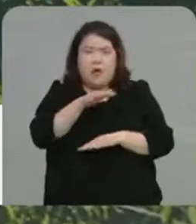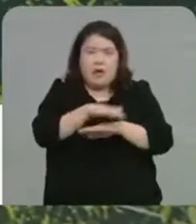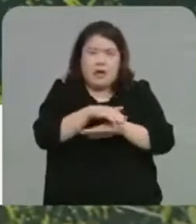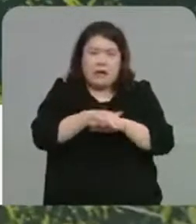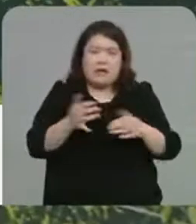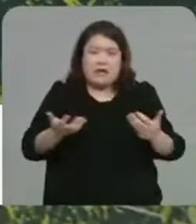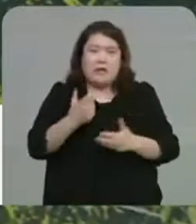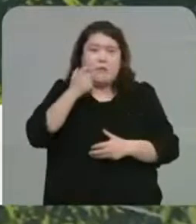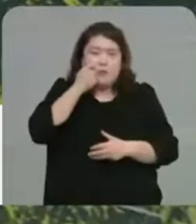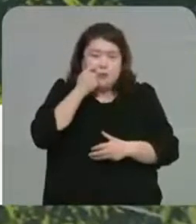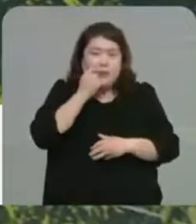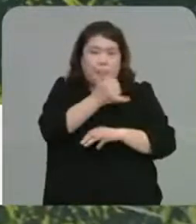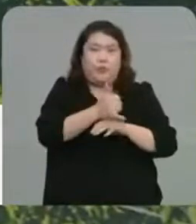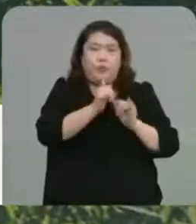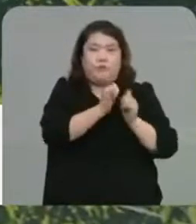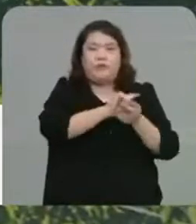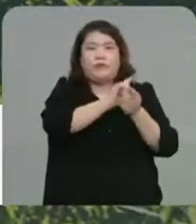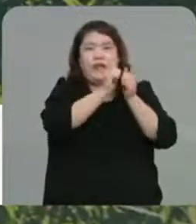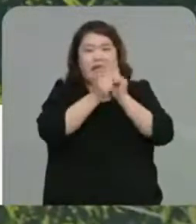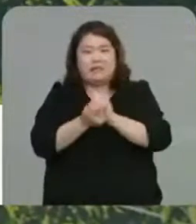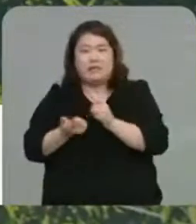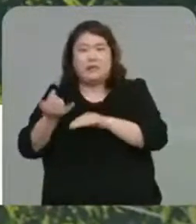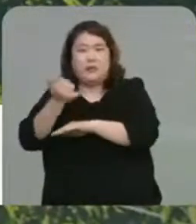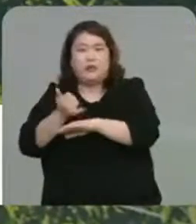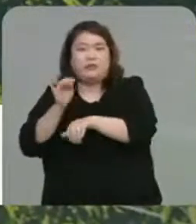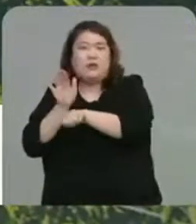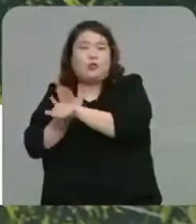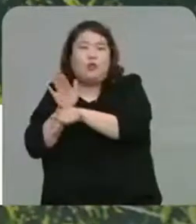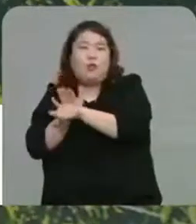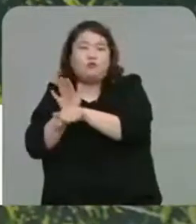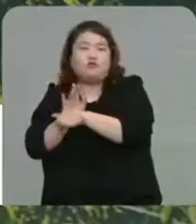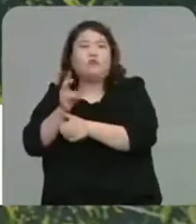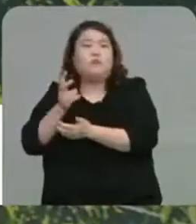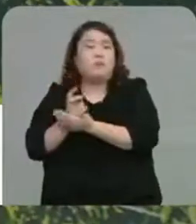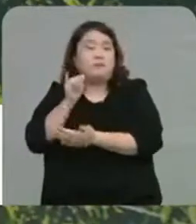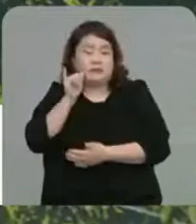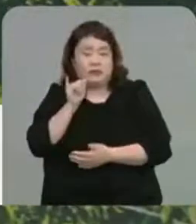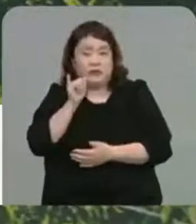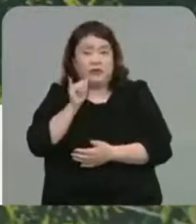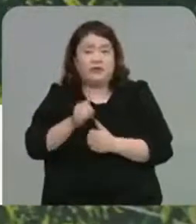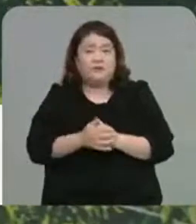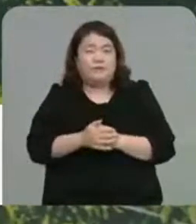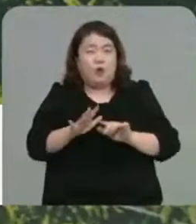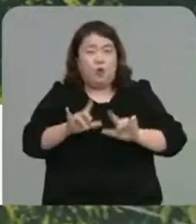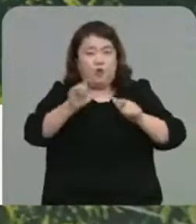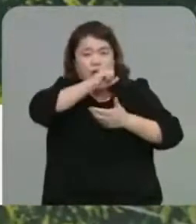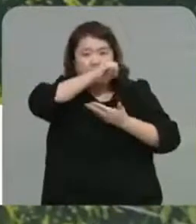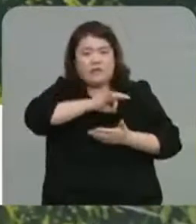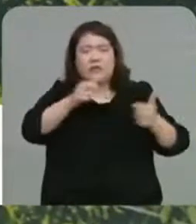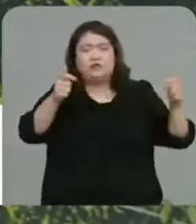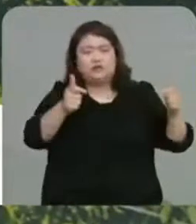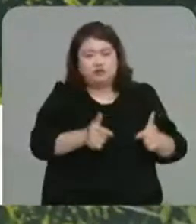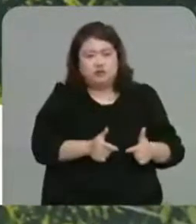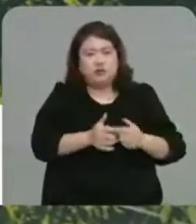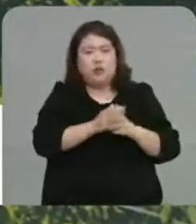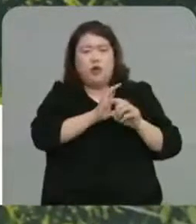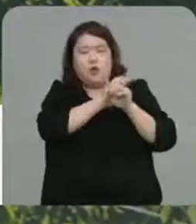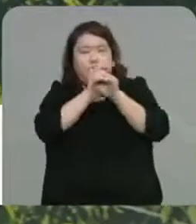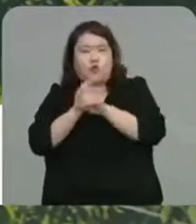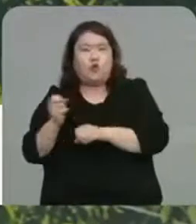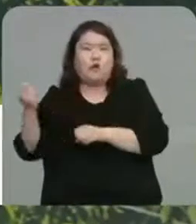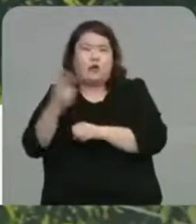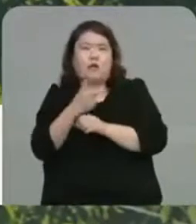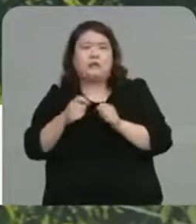농민들을 대신에 농사를 짓는 영농 도우미 제도 가 큰 인기인데요 올해 예산은 줄었는데 크로나 1 구제